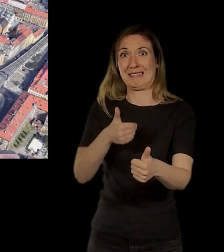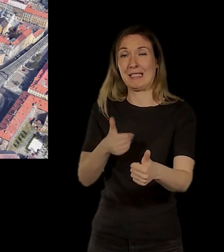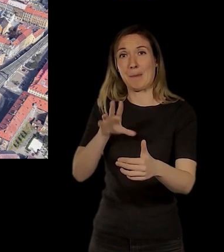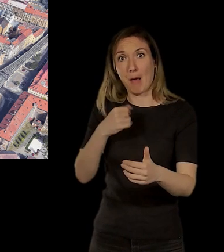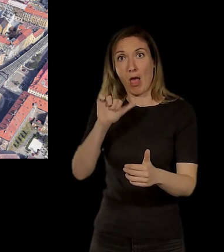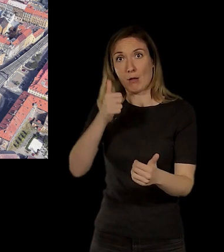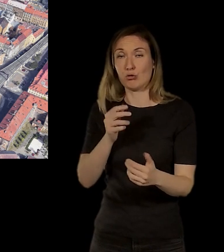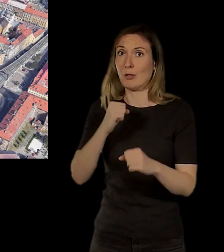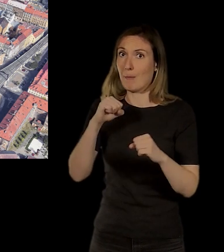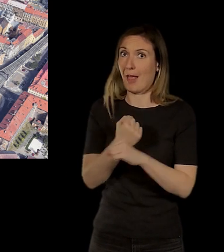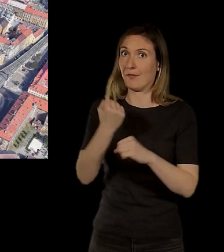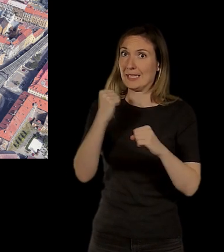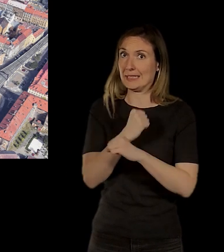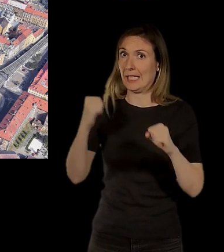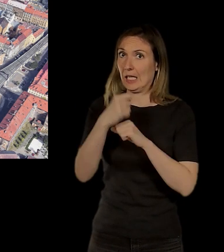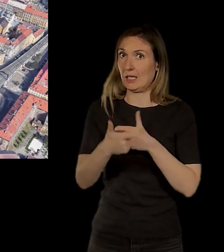zabývaly